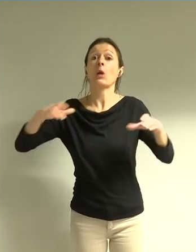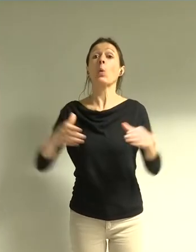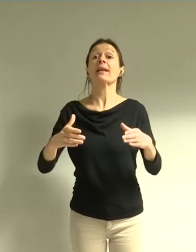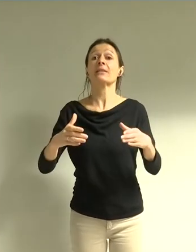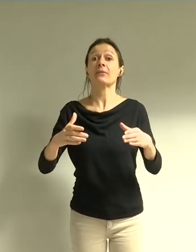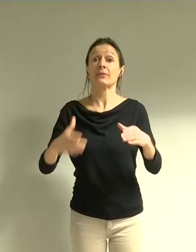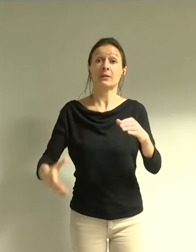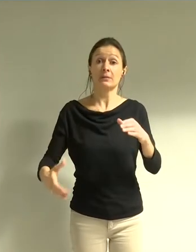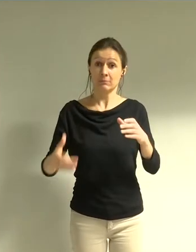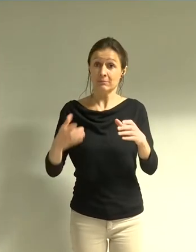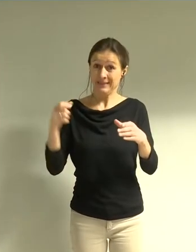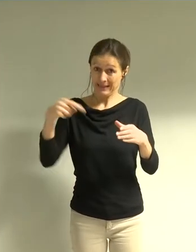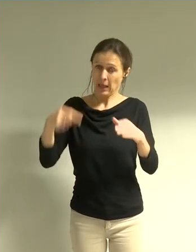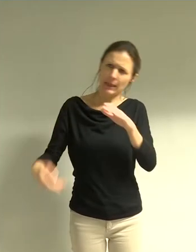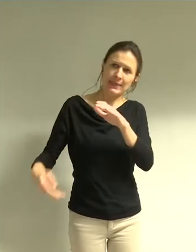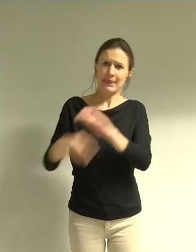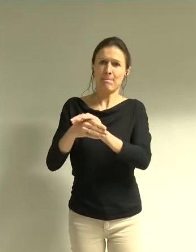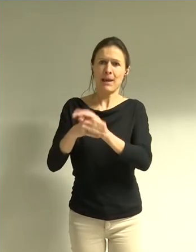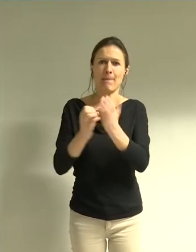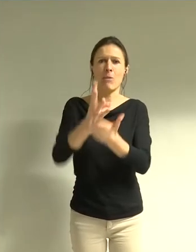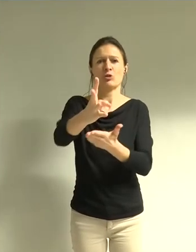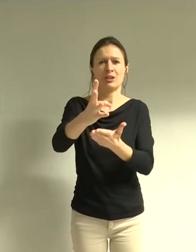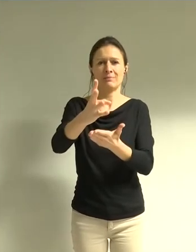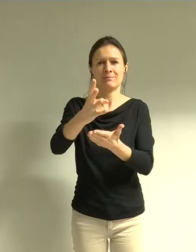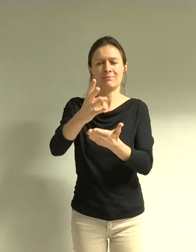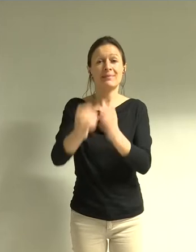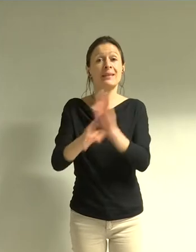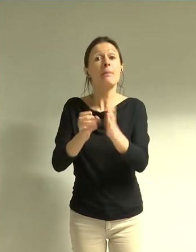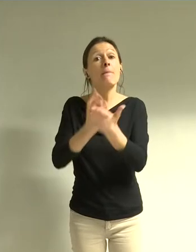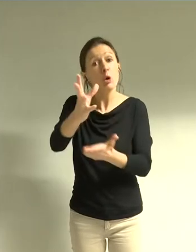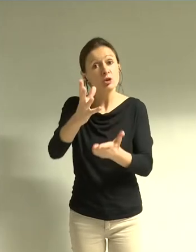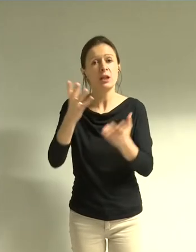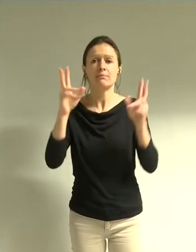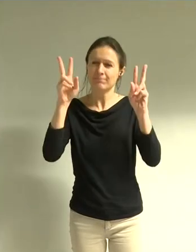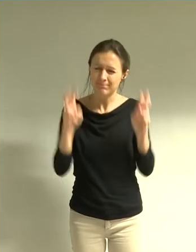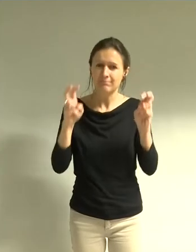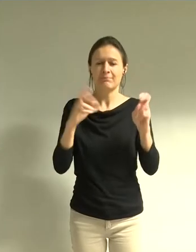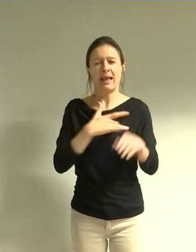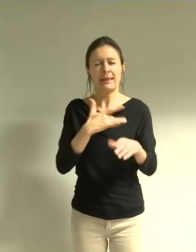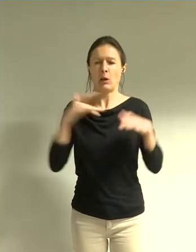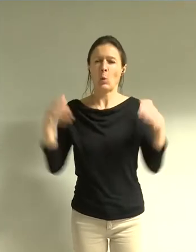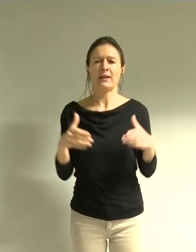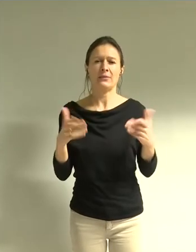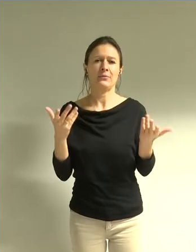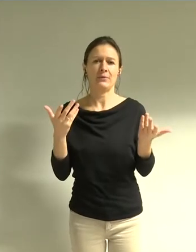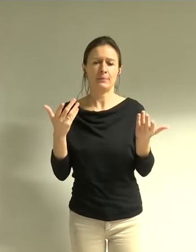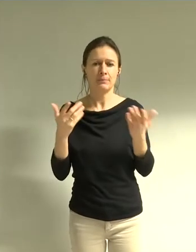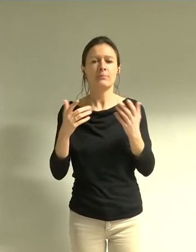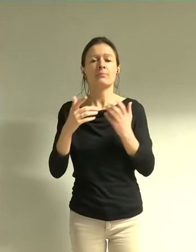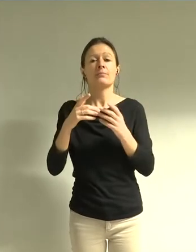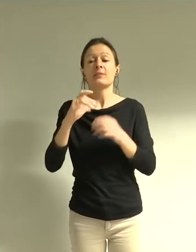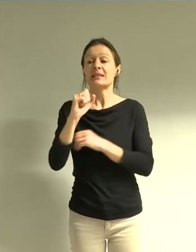départ de la mise en oeuvre du projet et de l'écriture des statuts ainsi les statuts proposés aujourd'hui